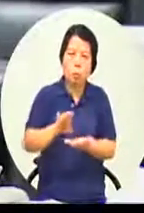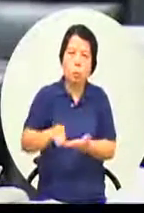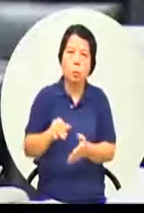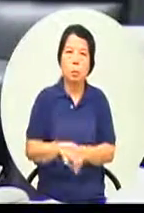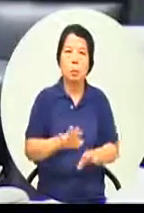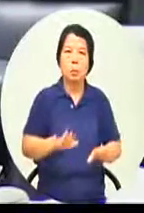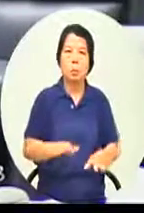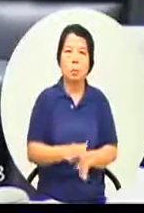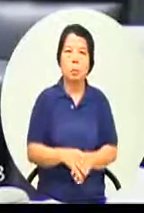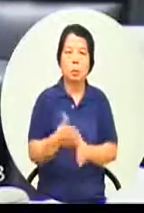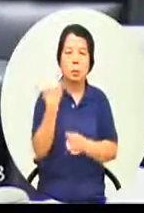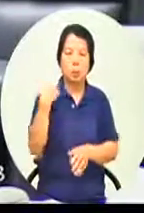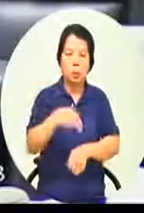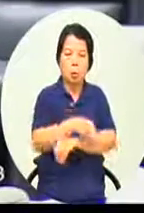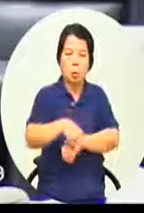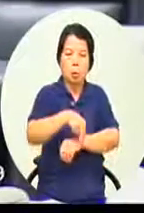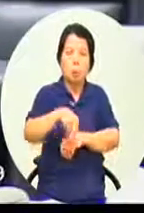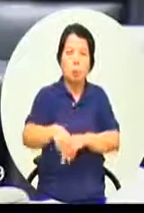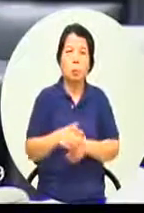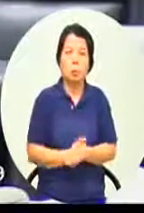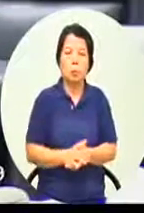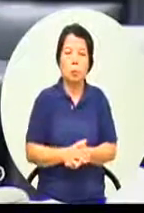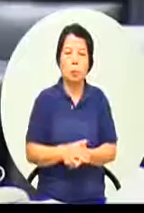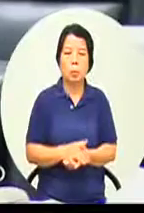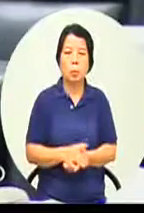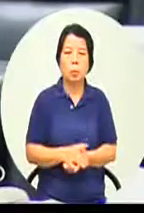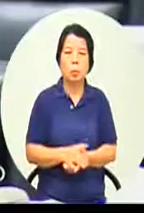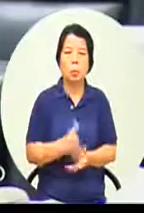现在之前你画的是画顺向的，